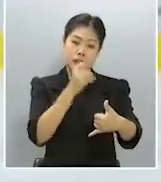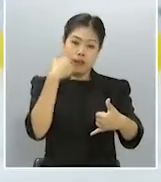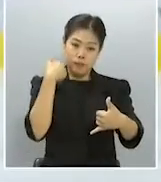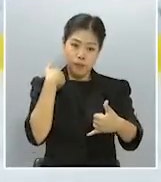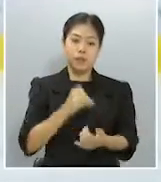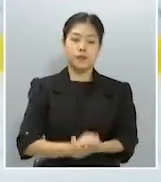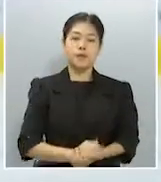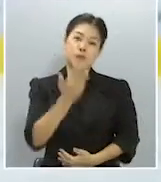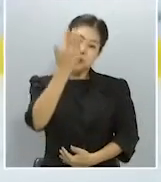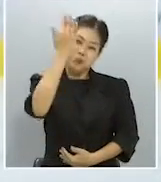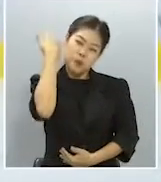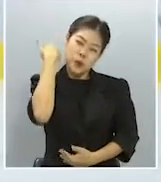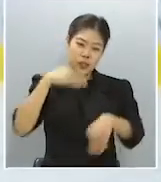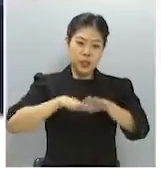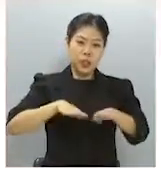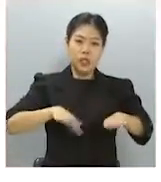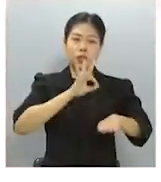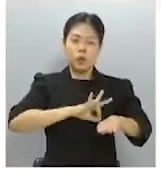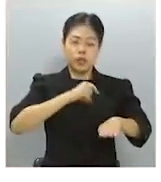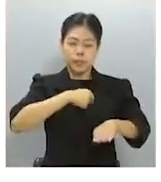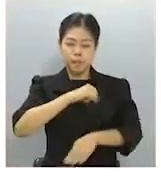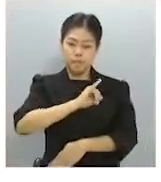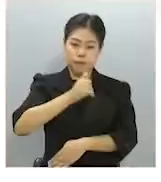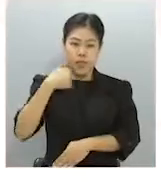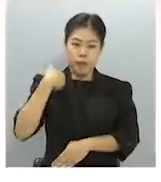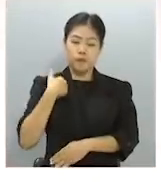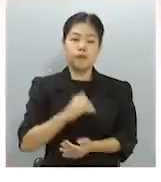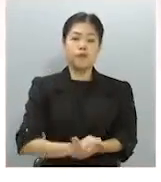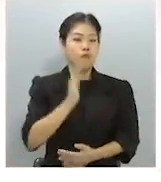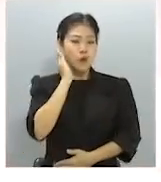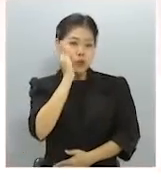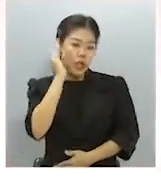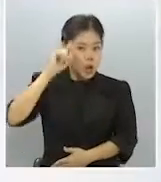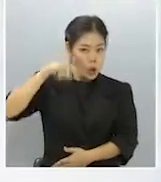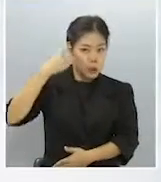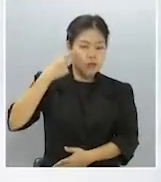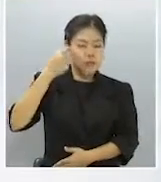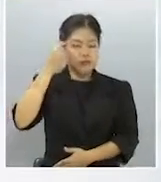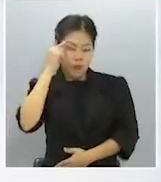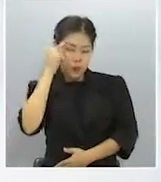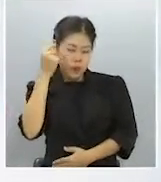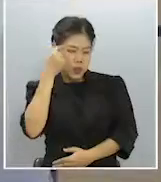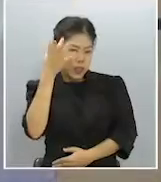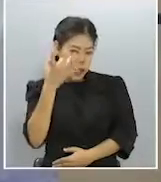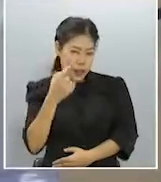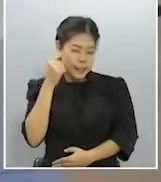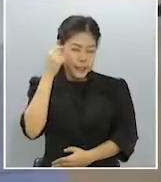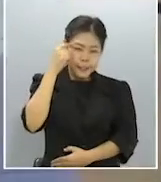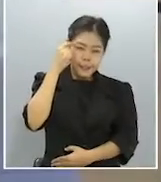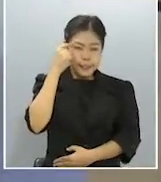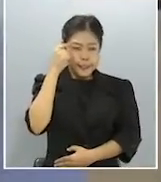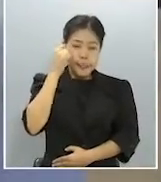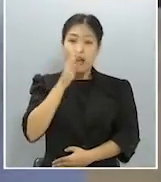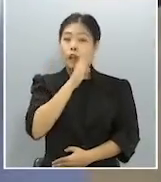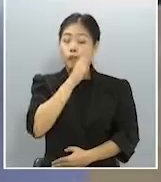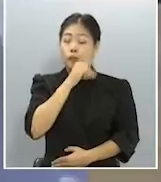าตอนเด็กเขาจำได้ว่ามีความรู้สึกไม่แน่ใจในตัวตนของตัวเองและไม่แน่ใจว่าคนอื่นจะคิดกับตัวเองอย่างไรทำให้แอดัมได้คิดว่าหากเขาก